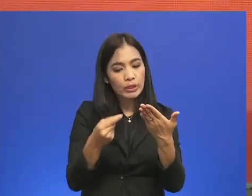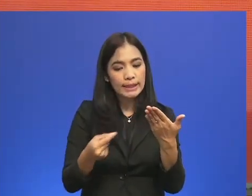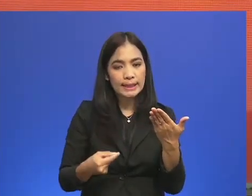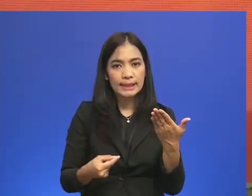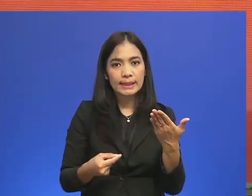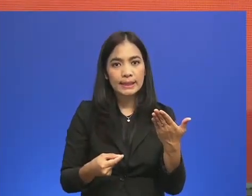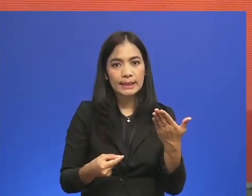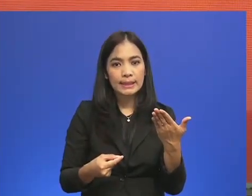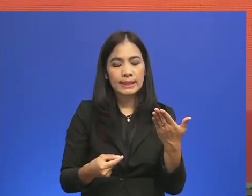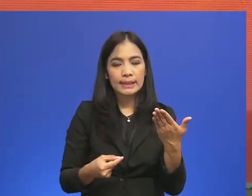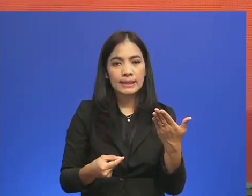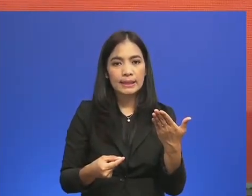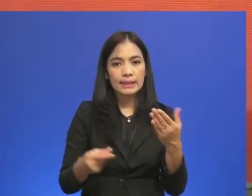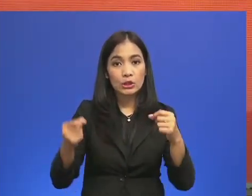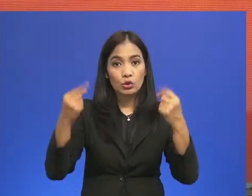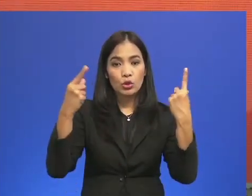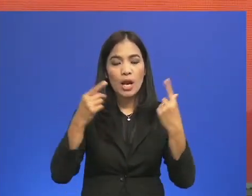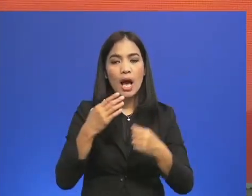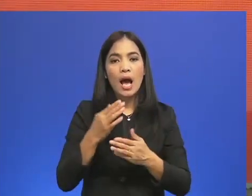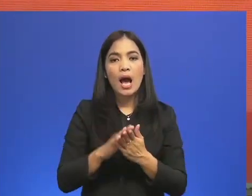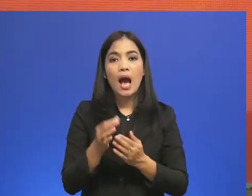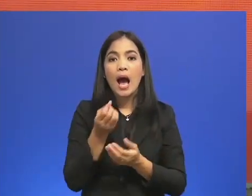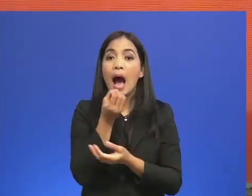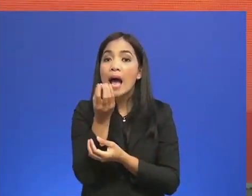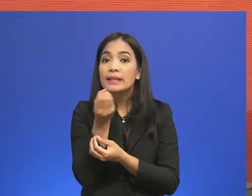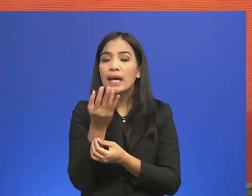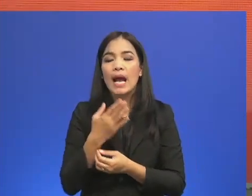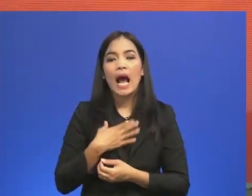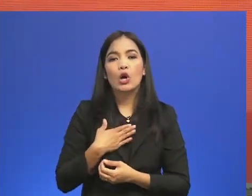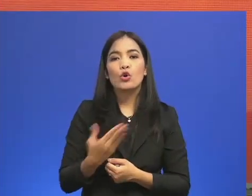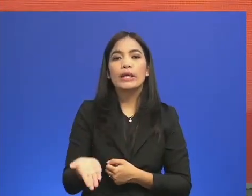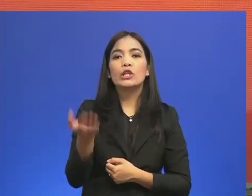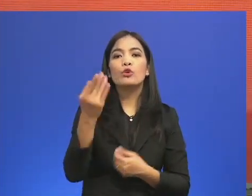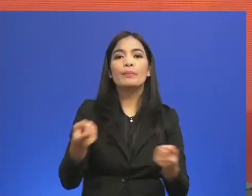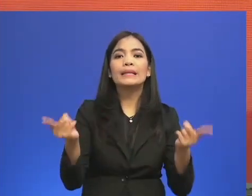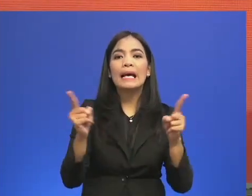yang judulnya Ajar Aku Hidup Sebagai Anakmu.